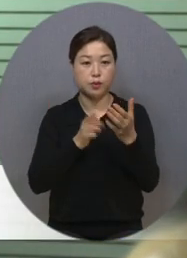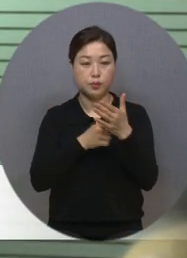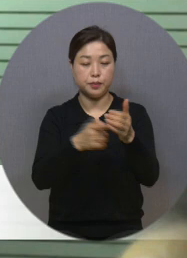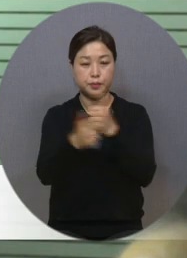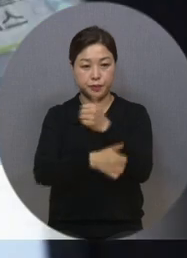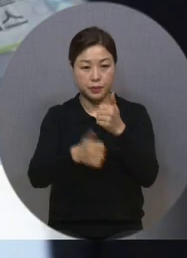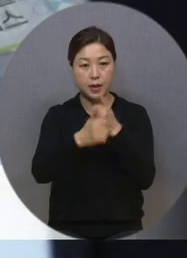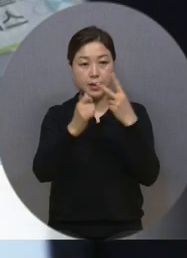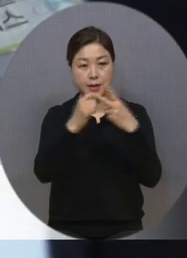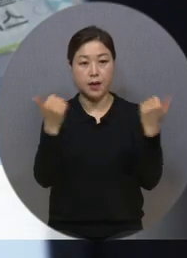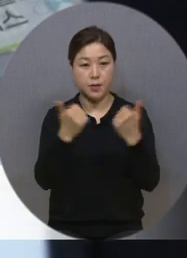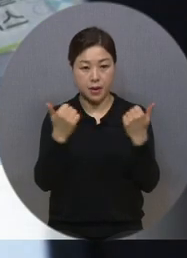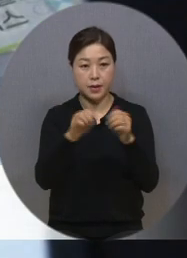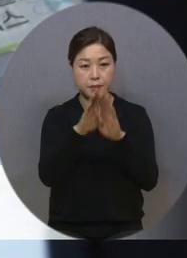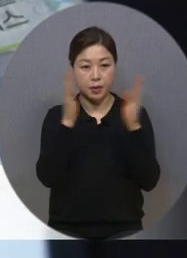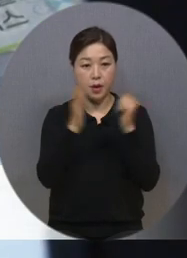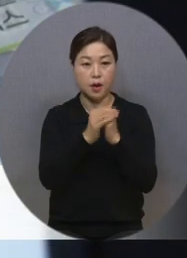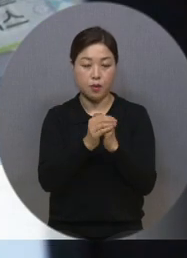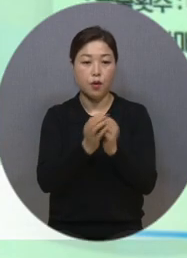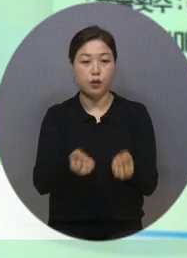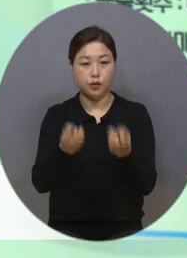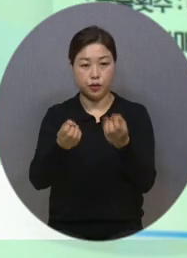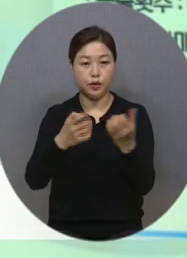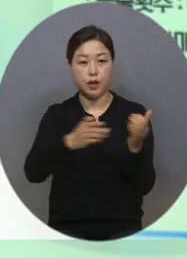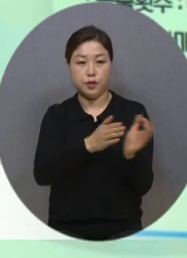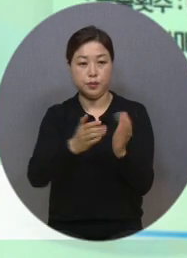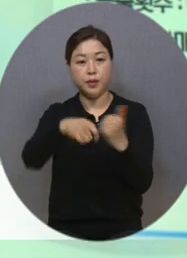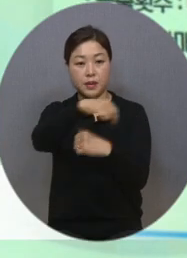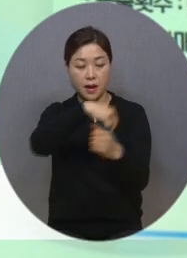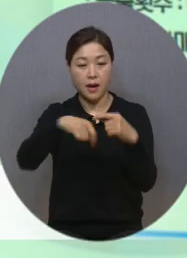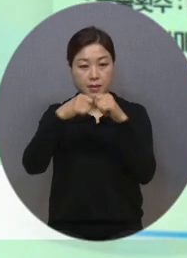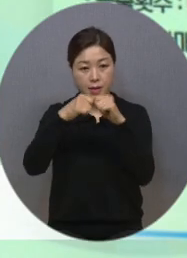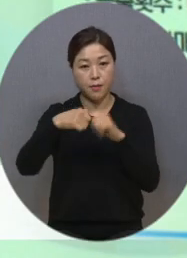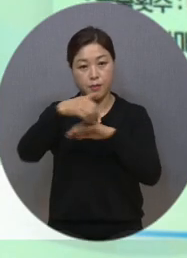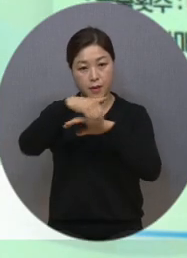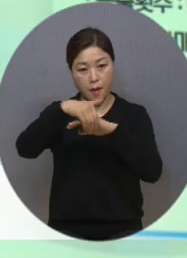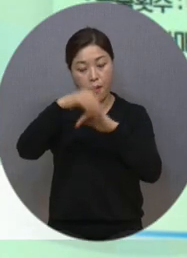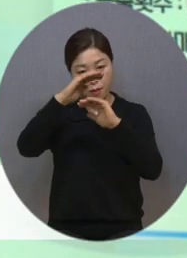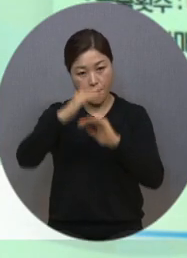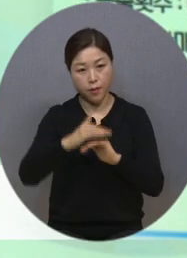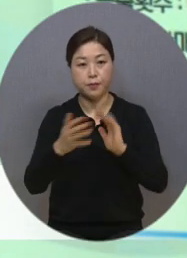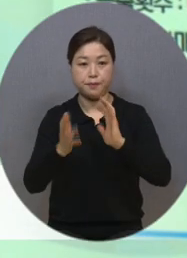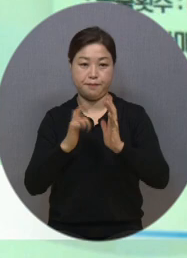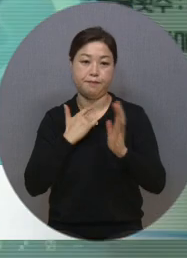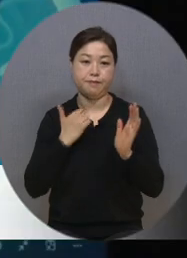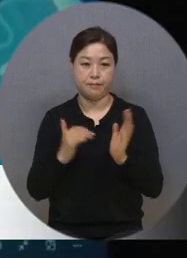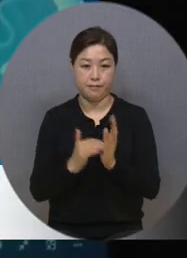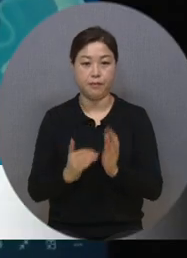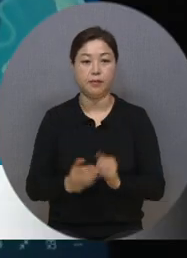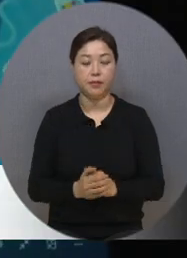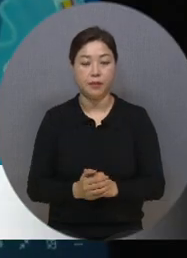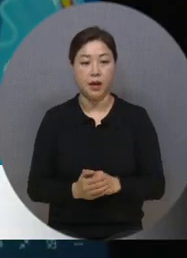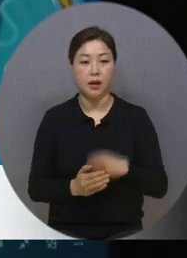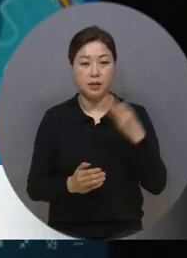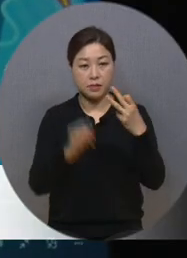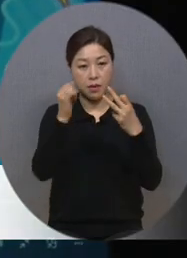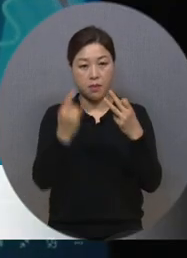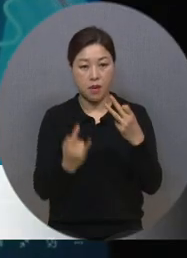회의를 열고 축제 준비 상황 점검과 세부 추진 계획을 논의하는 시간을 가졌습니다.